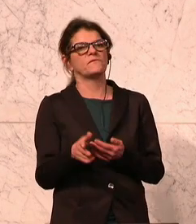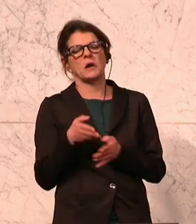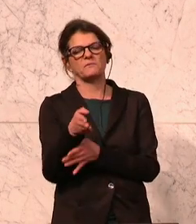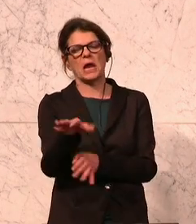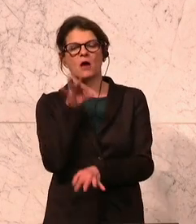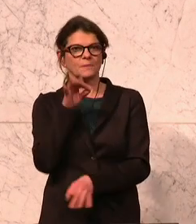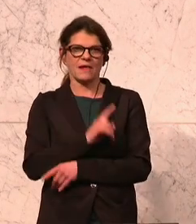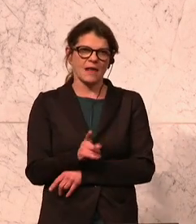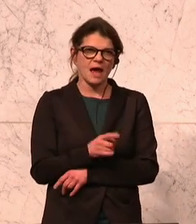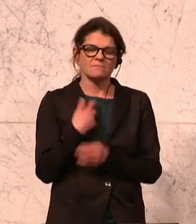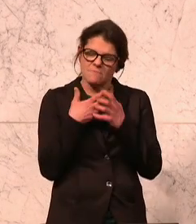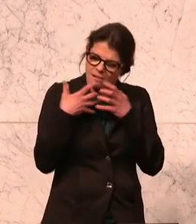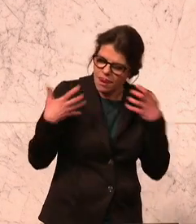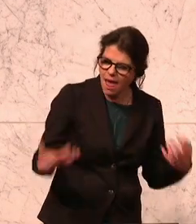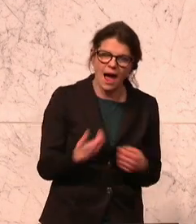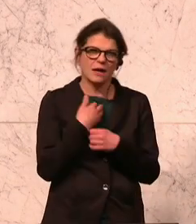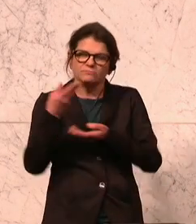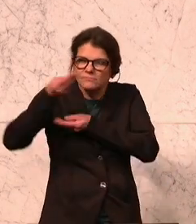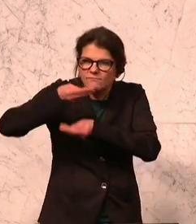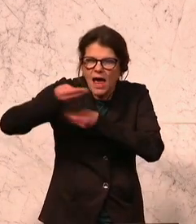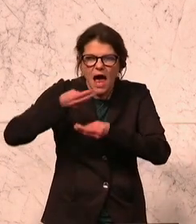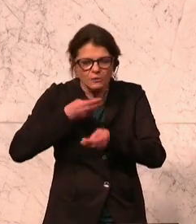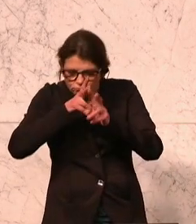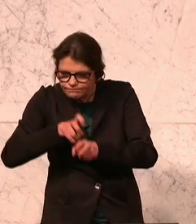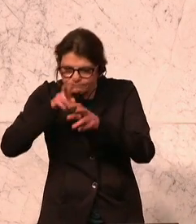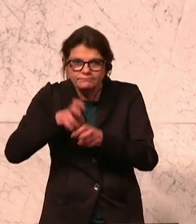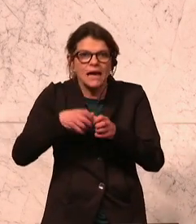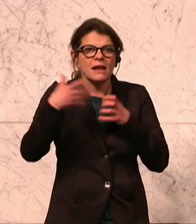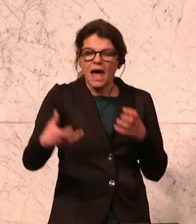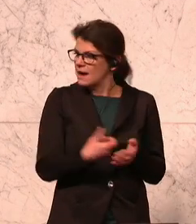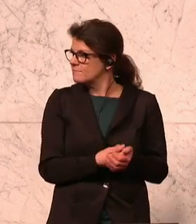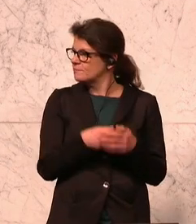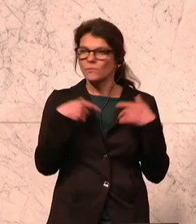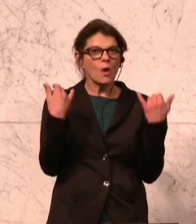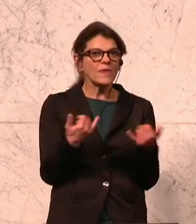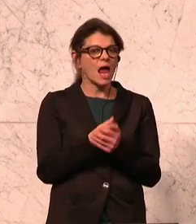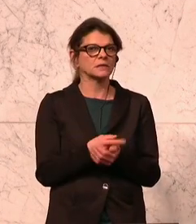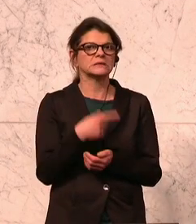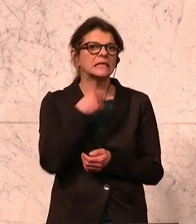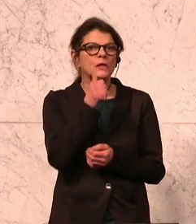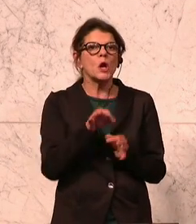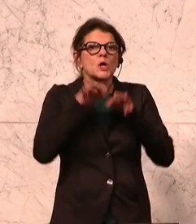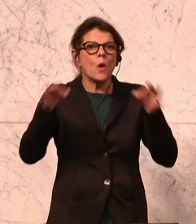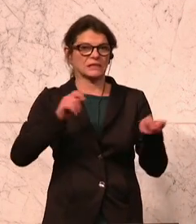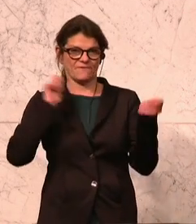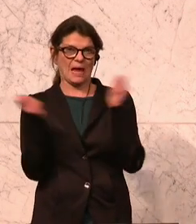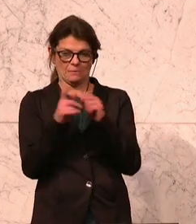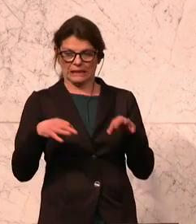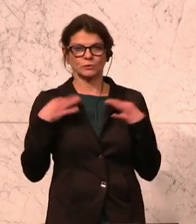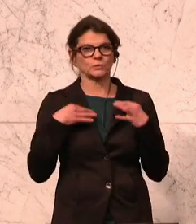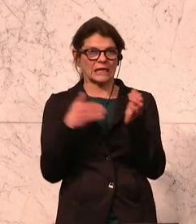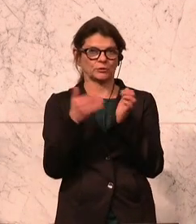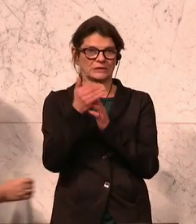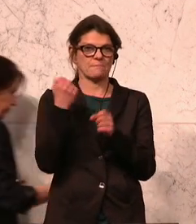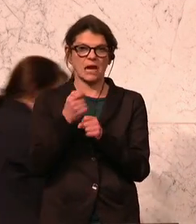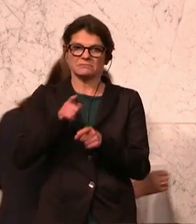uns langen und sehr intensiven Verhandlungen gestellt. Und wir setzen damit nicht nur die größten Veränderungen in unserem Gesundheitssystem